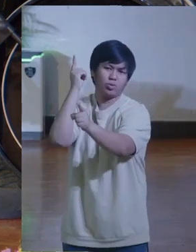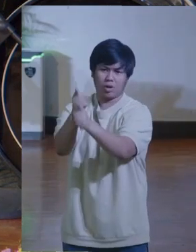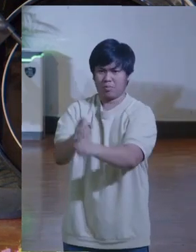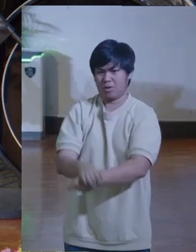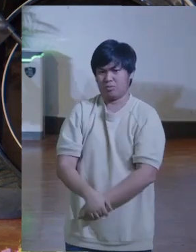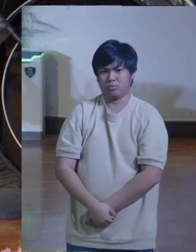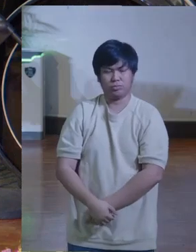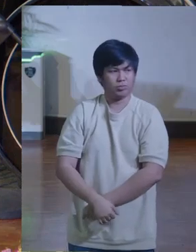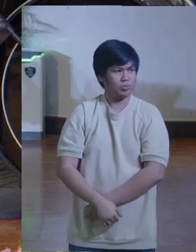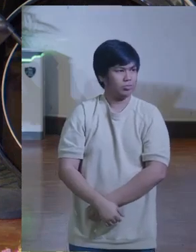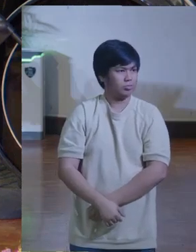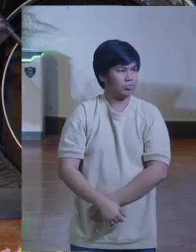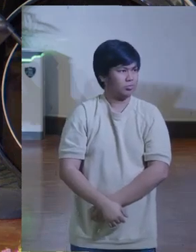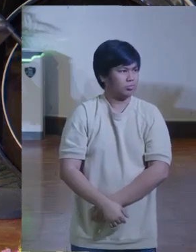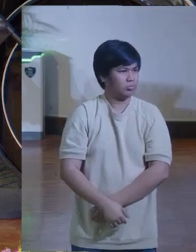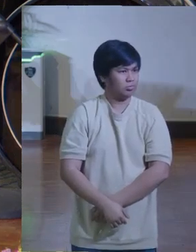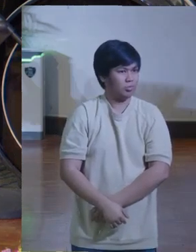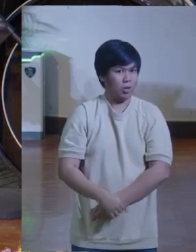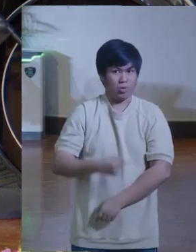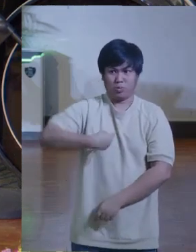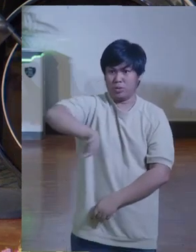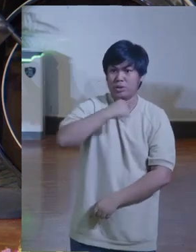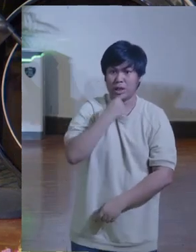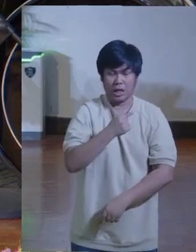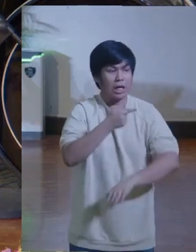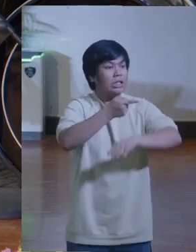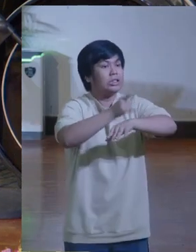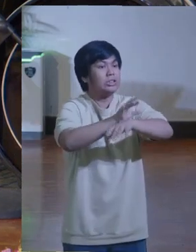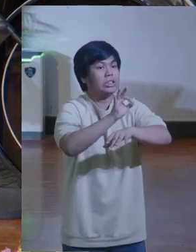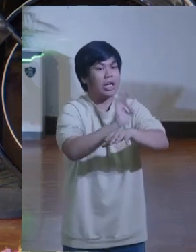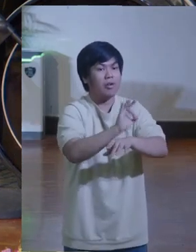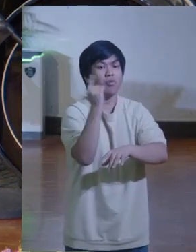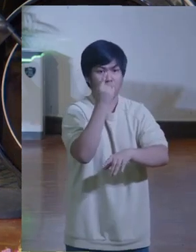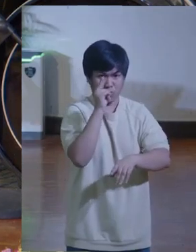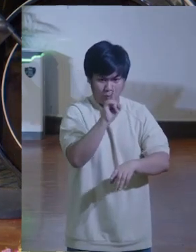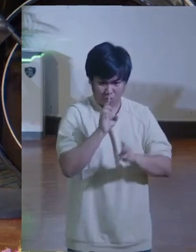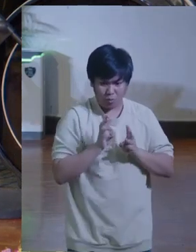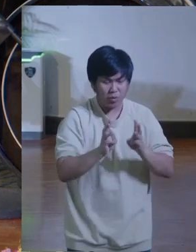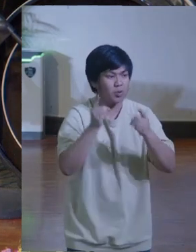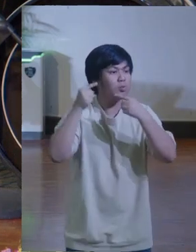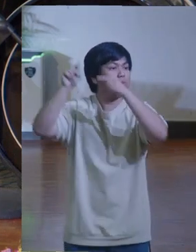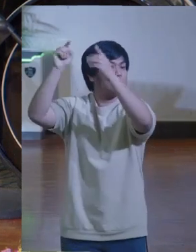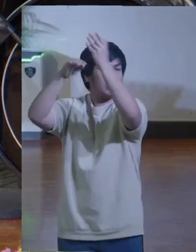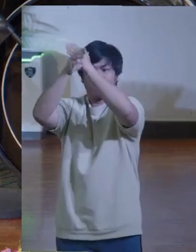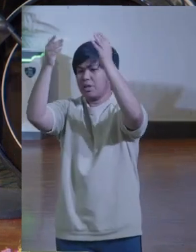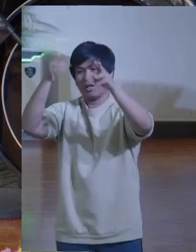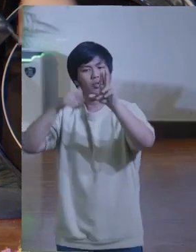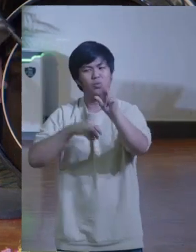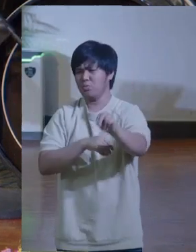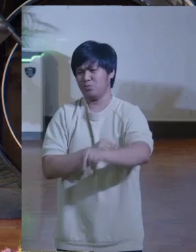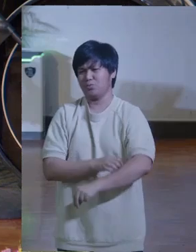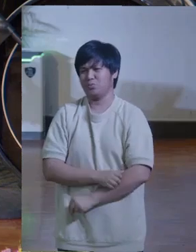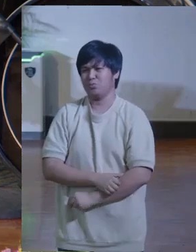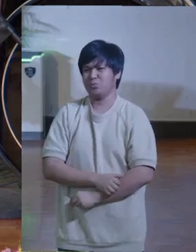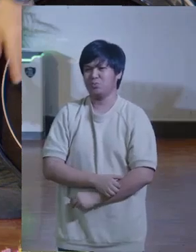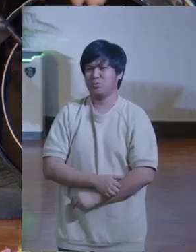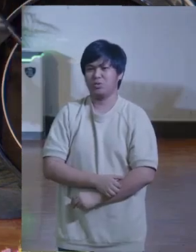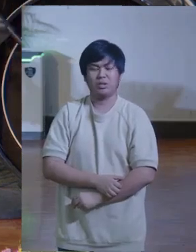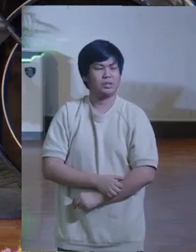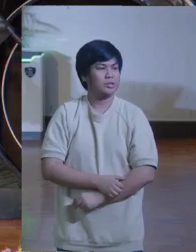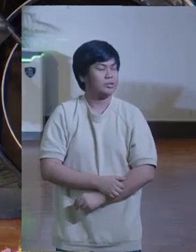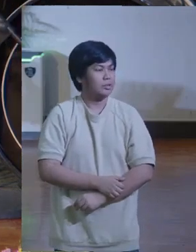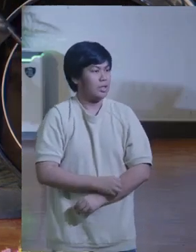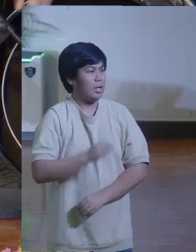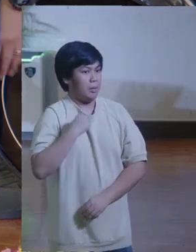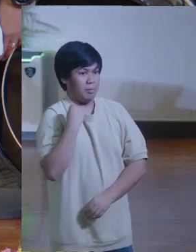natin sinasabi na ang Green Hills Christian Fellowship lang ang daan papunta sa Ama. Hindi po. Yung